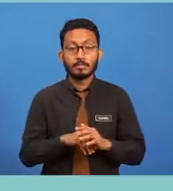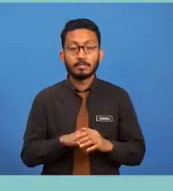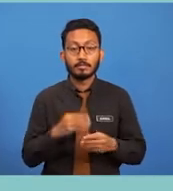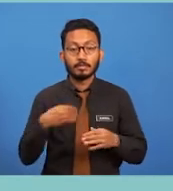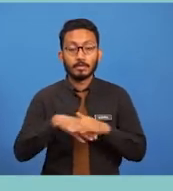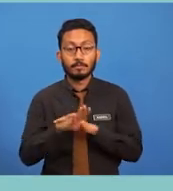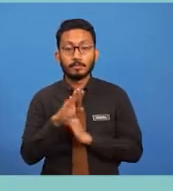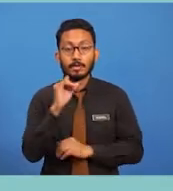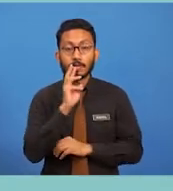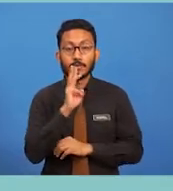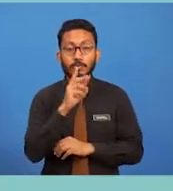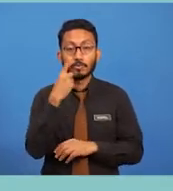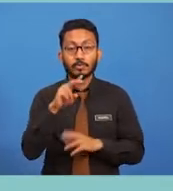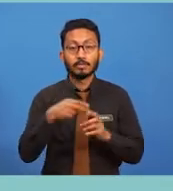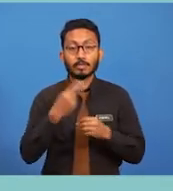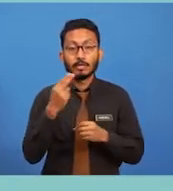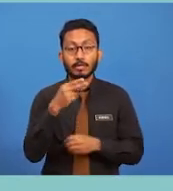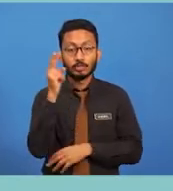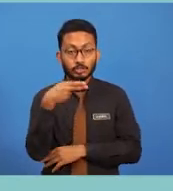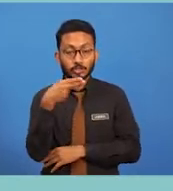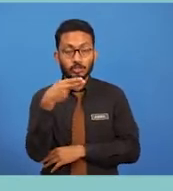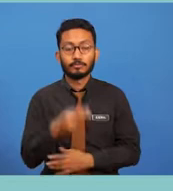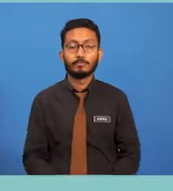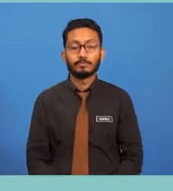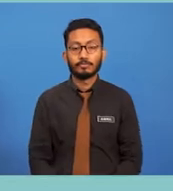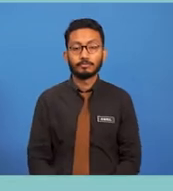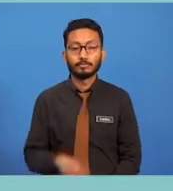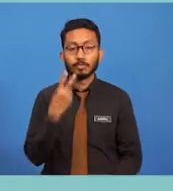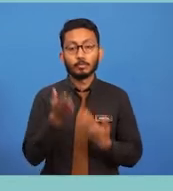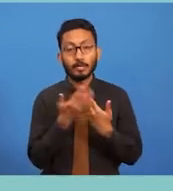menghasilkan ion hidrogen. Mudah, kan?